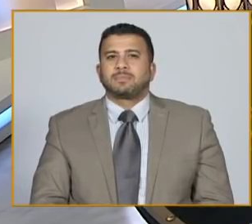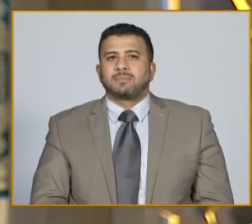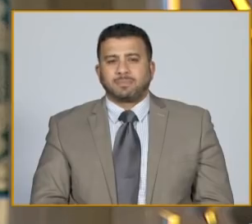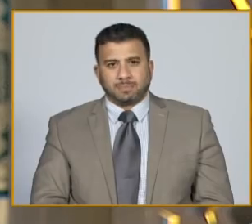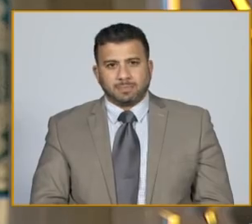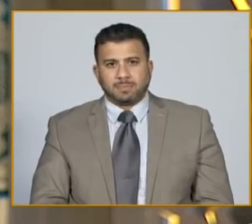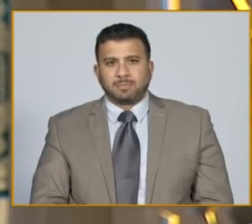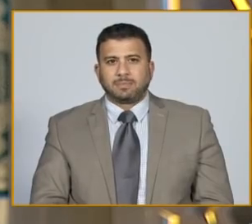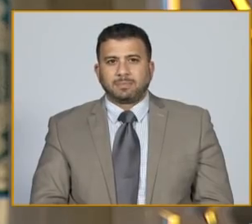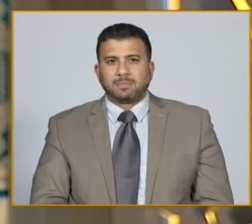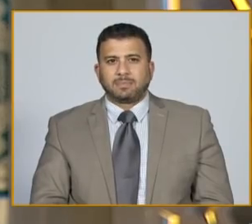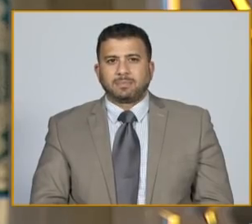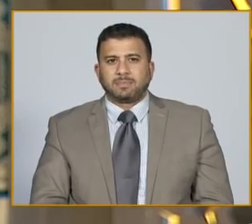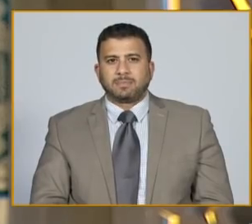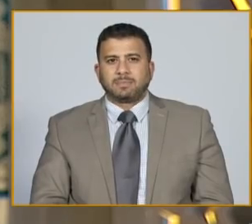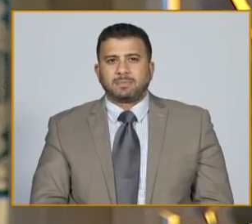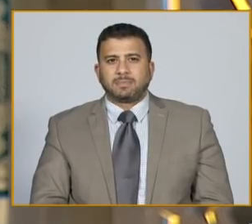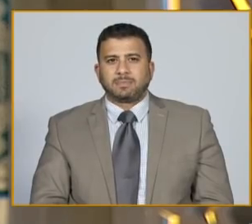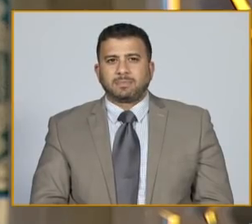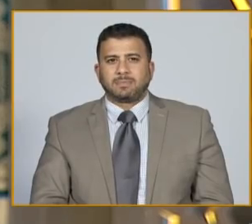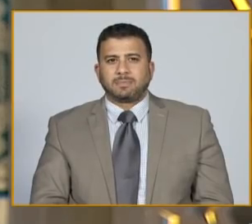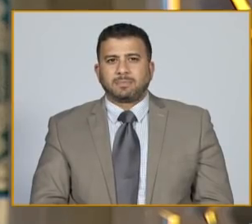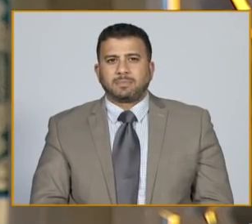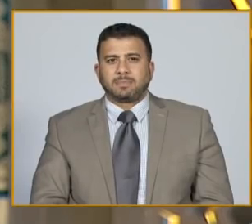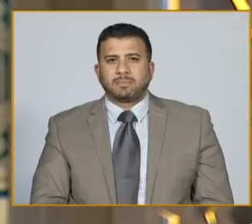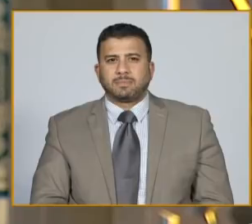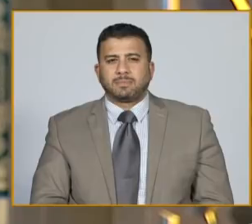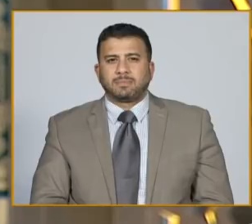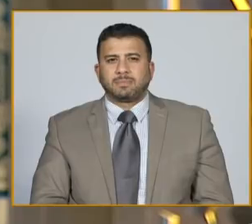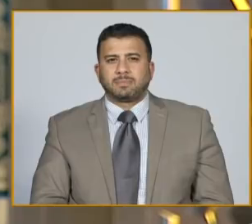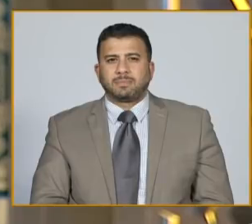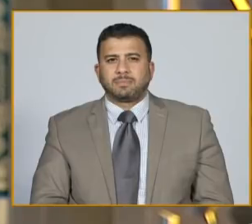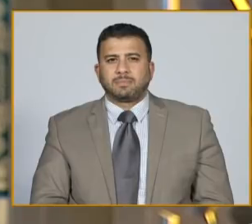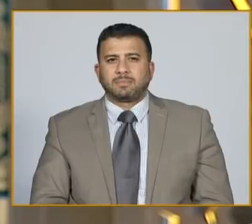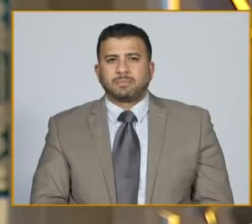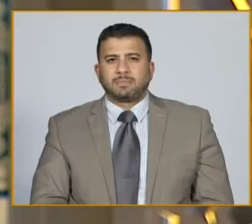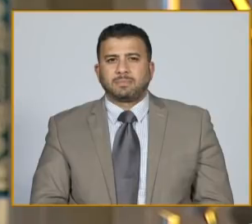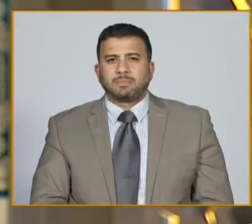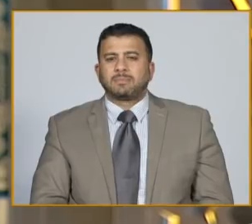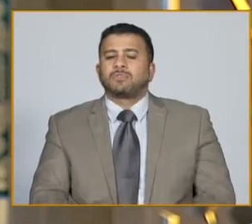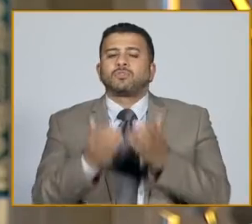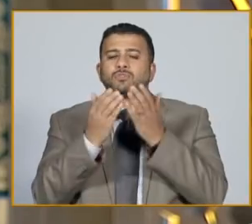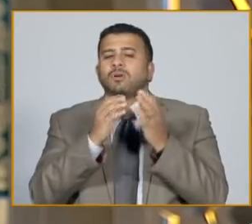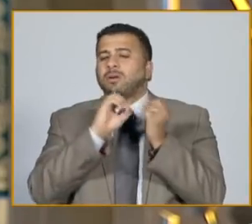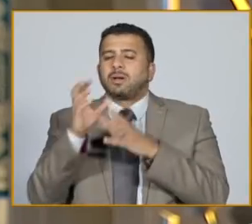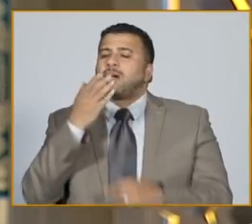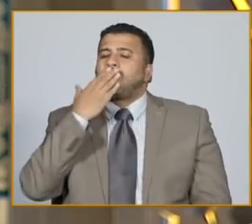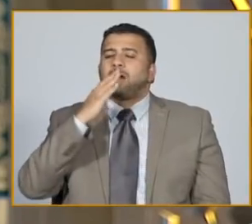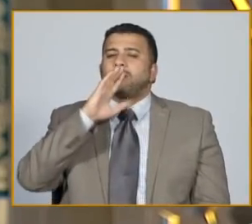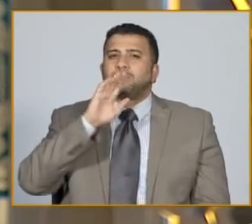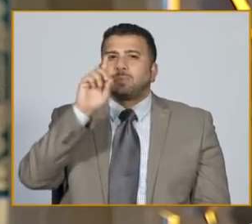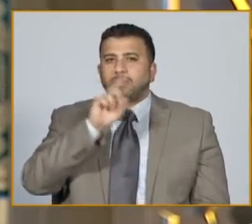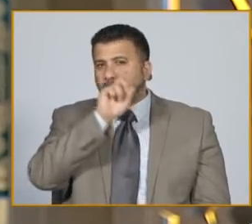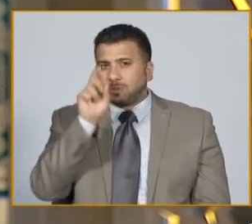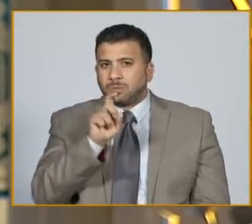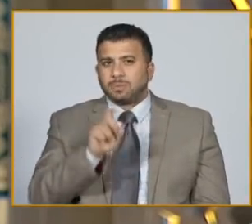عندي مكالمات تنتظر كثيرة. هذه المسألة الحمد لله يعني معروفة، والحمد لله الإسلام كلهم يدعون لهم والحمد. عندك سؤال